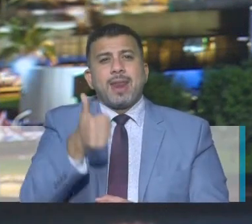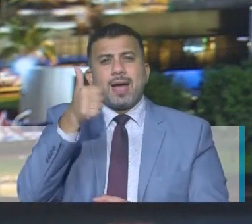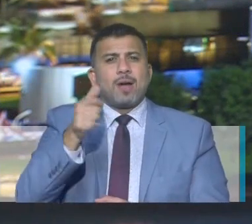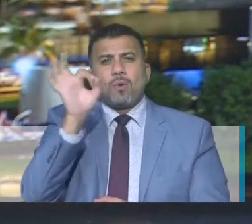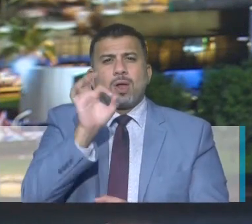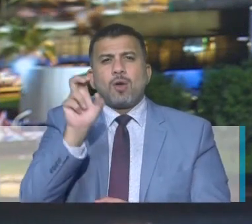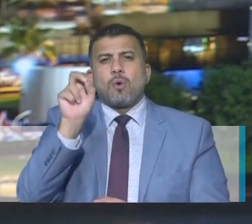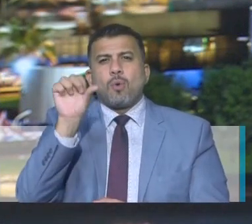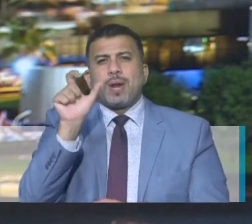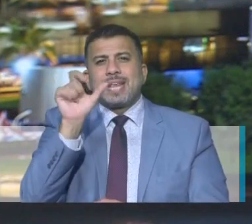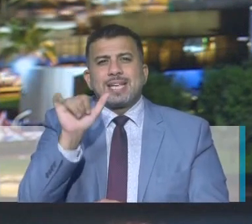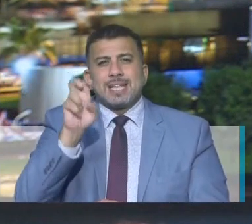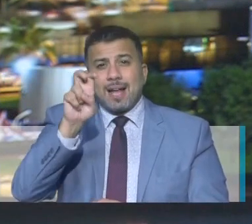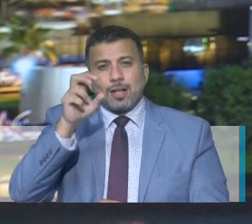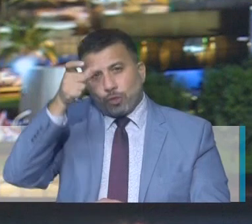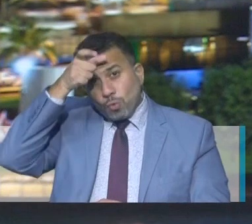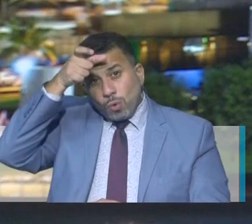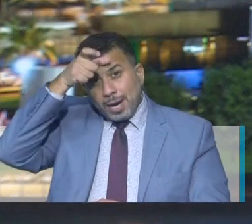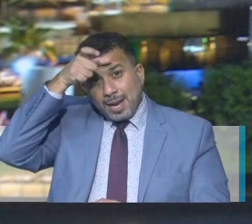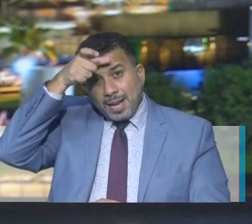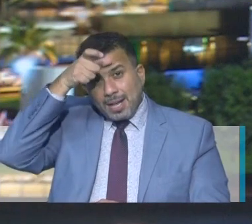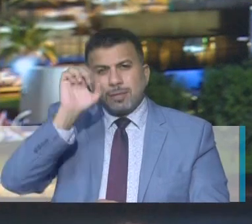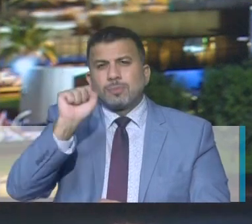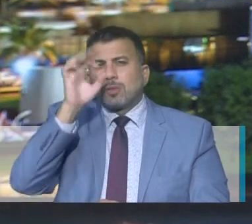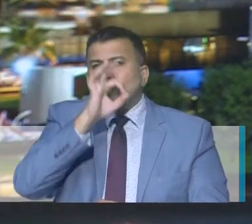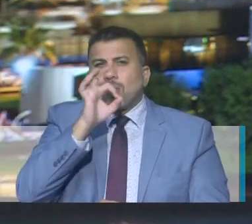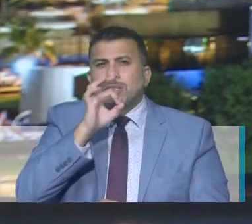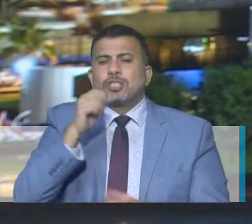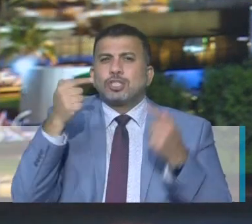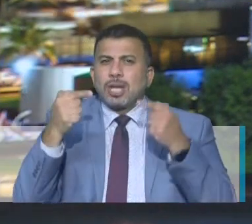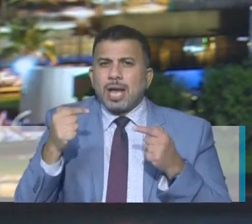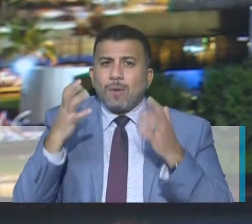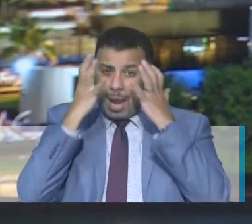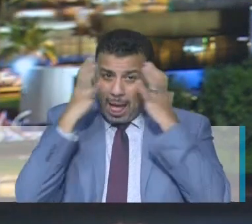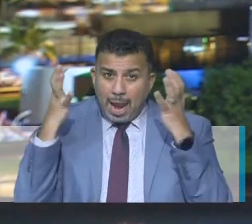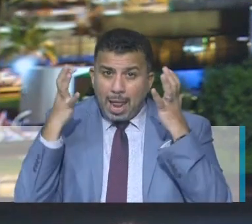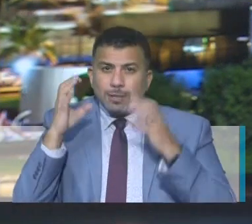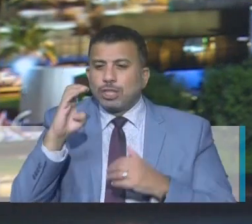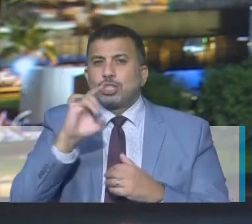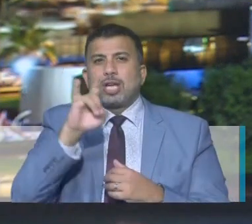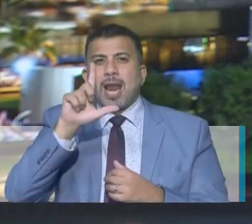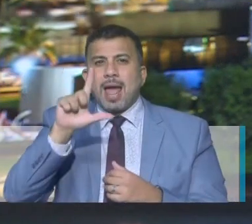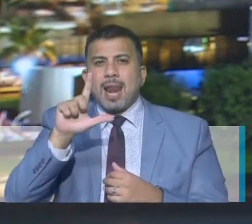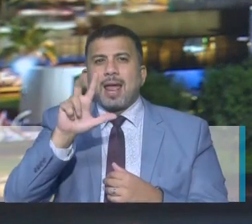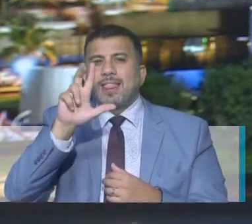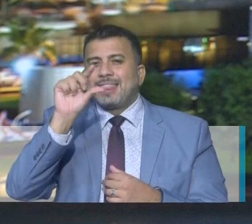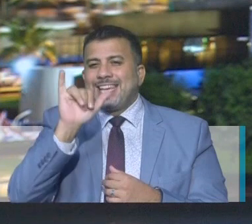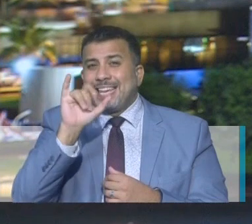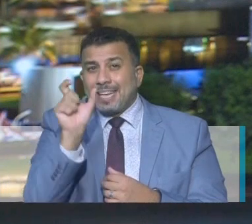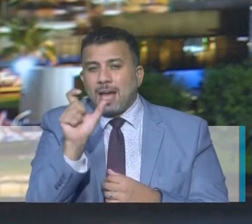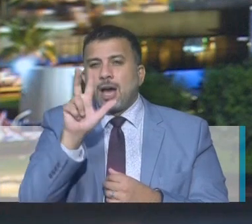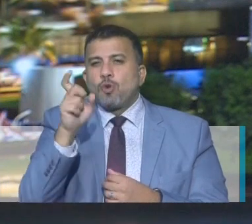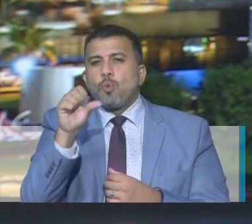بمدينه كونيا التركيه الذي يجسد تراث الشاعر والعالم والفقيه الشهير جلال الدين الرومي